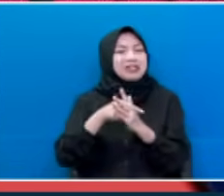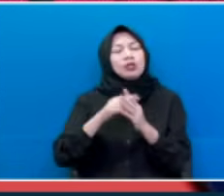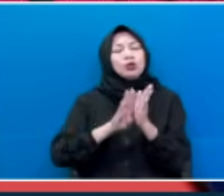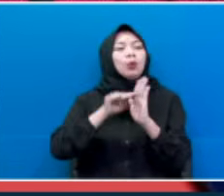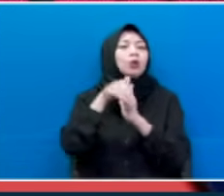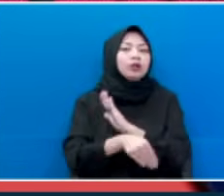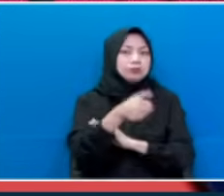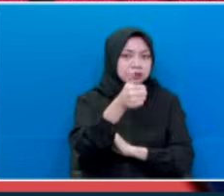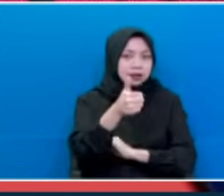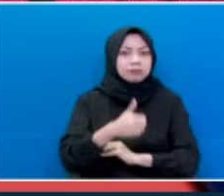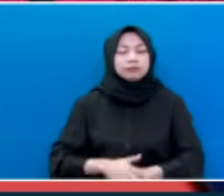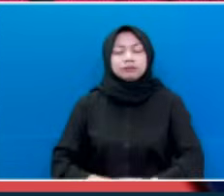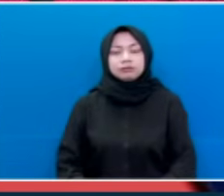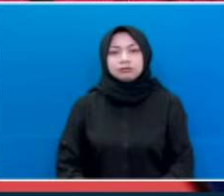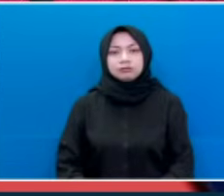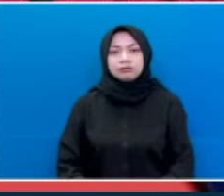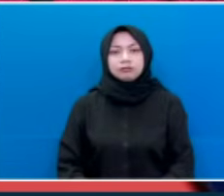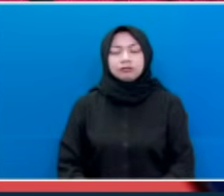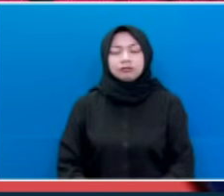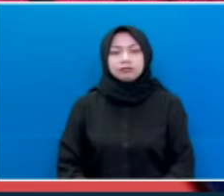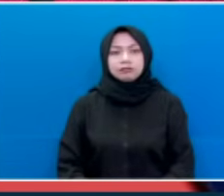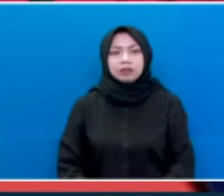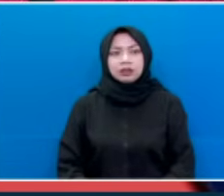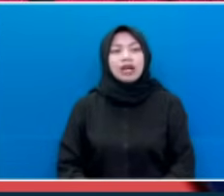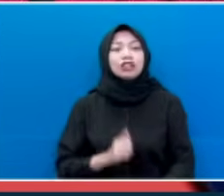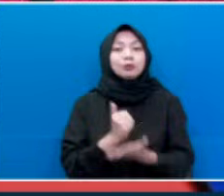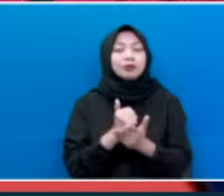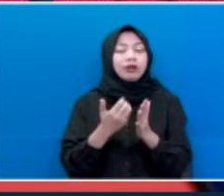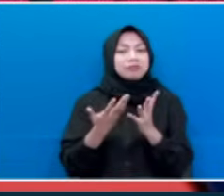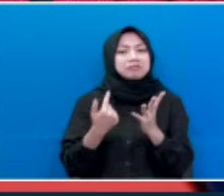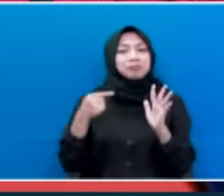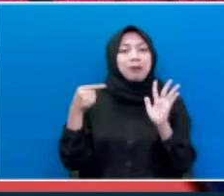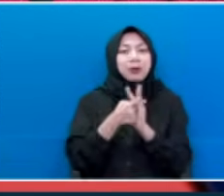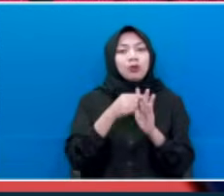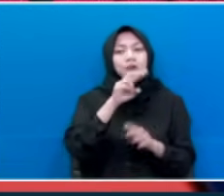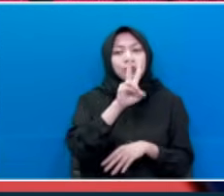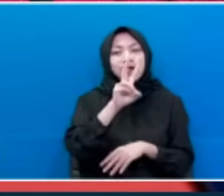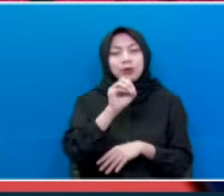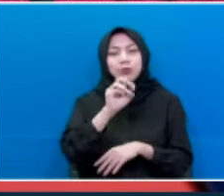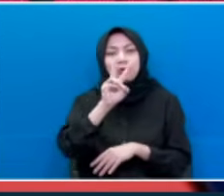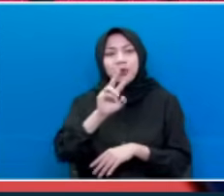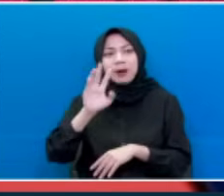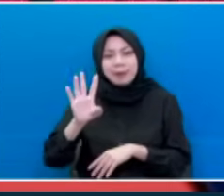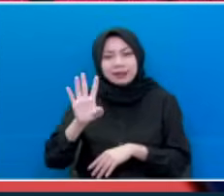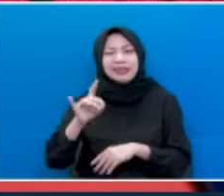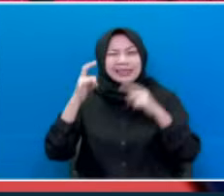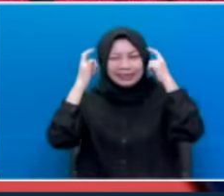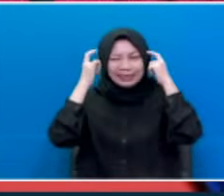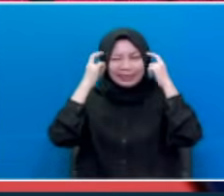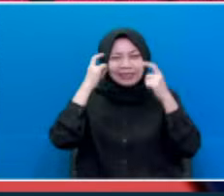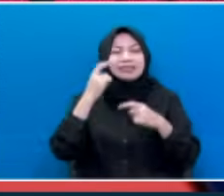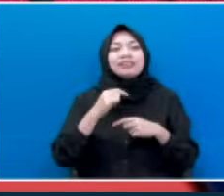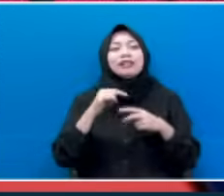bahwa eh Pemilu 2024 ini sepertinya menjadi Pemilu tiktok gitu